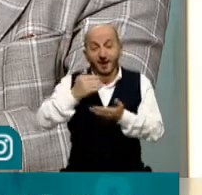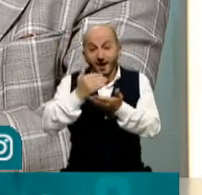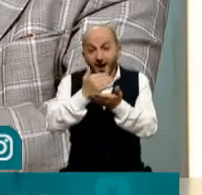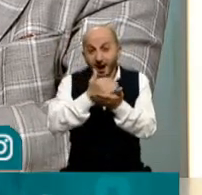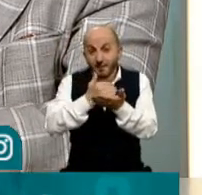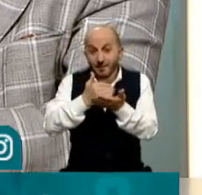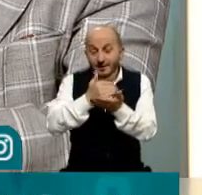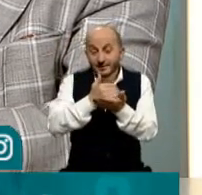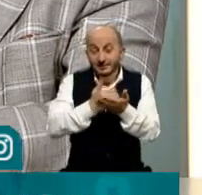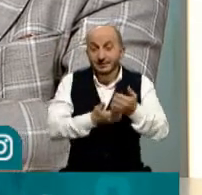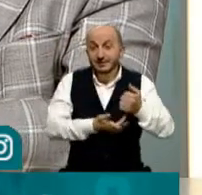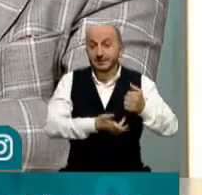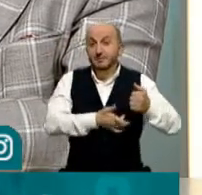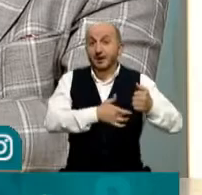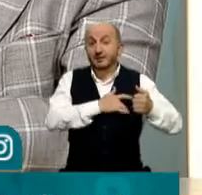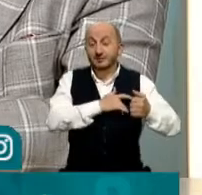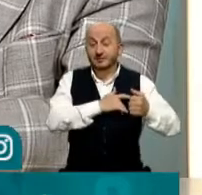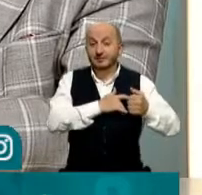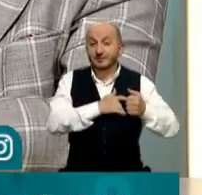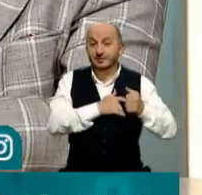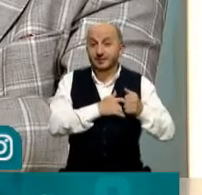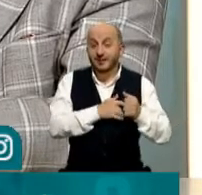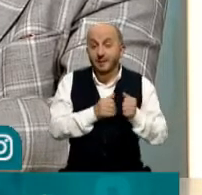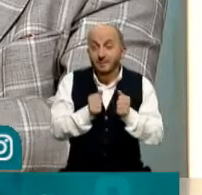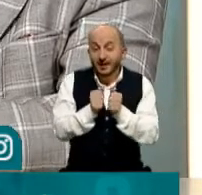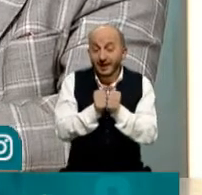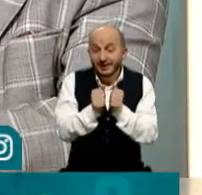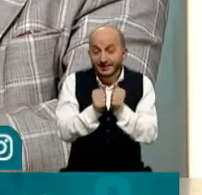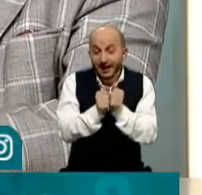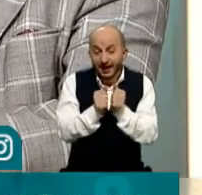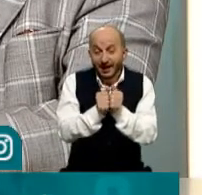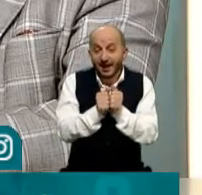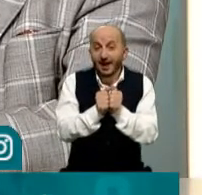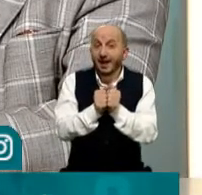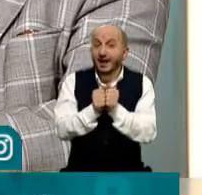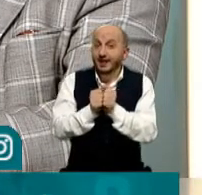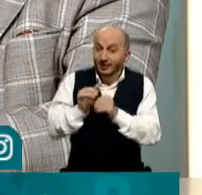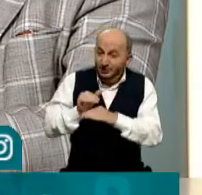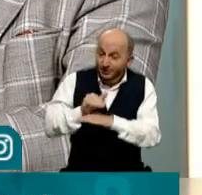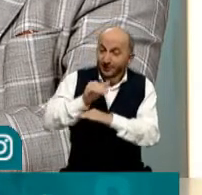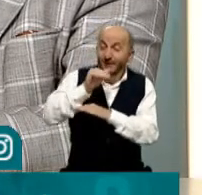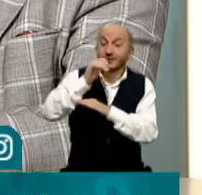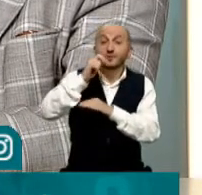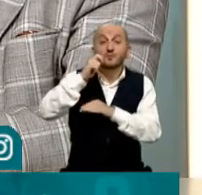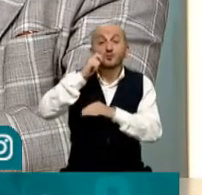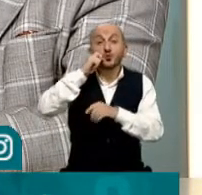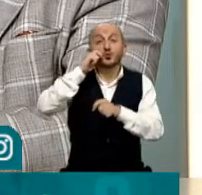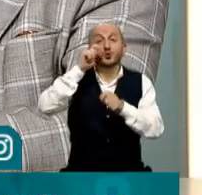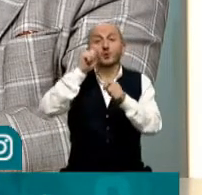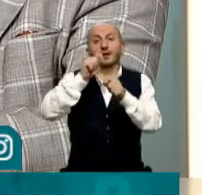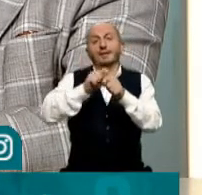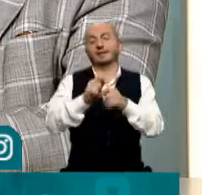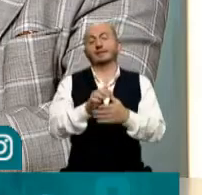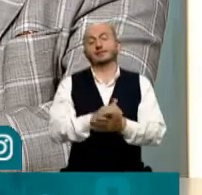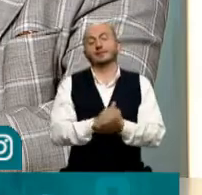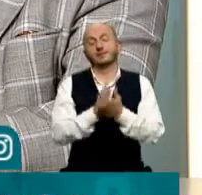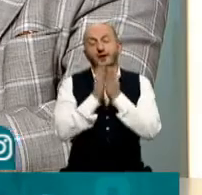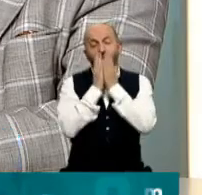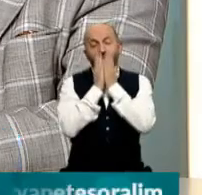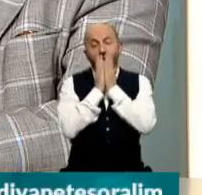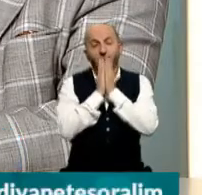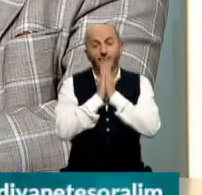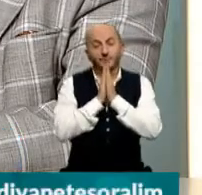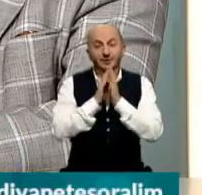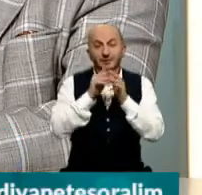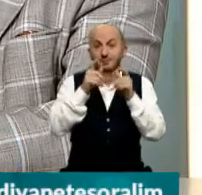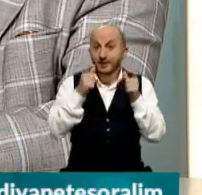amelimiz, imanımızı da amelimizle birlikte götüren müminlerden eylesin. Amin. Bir yerde